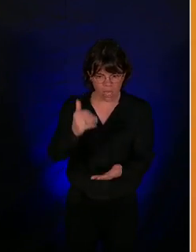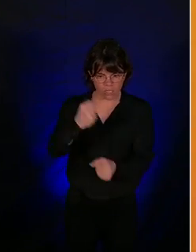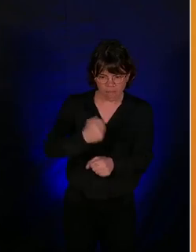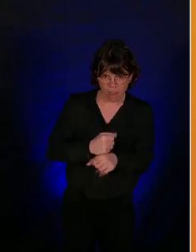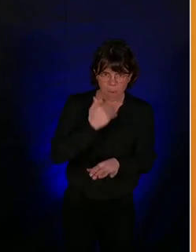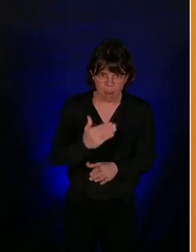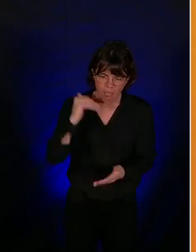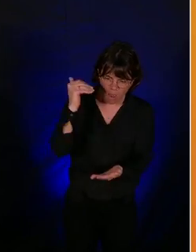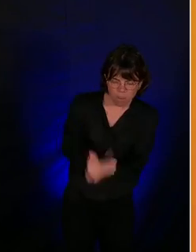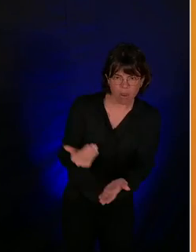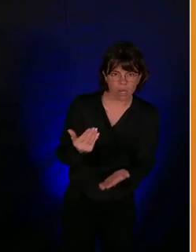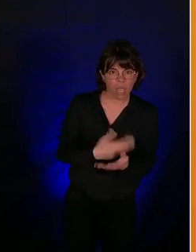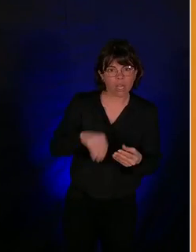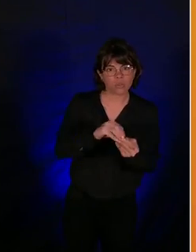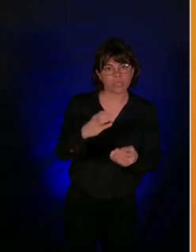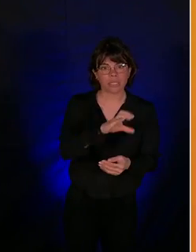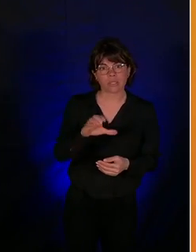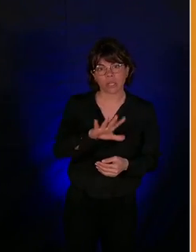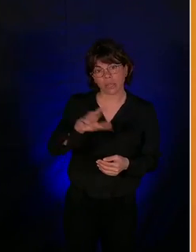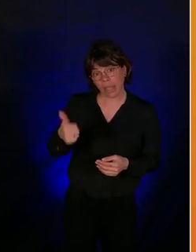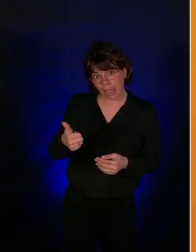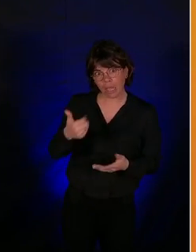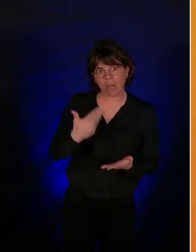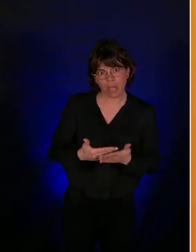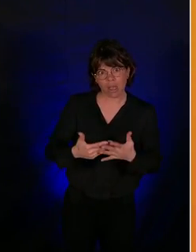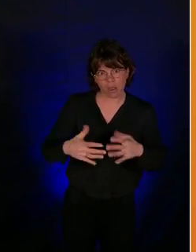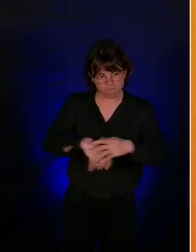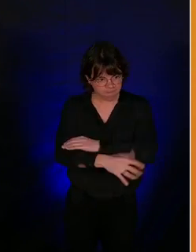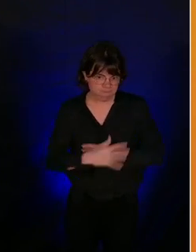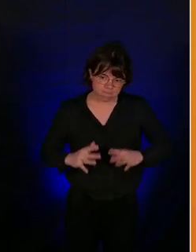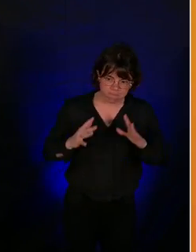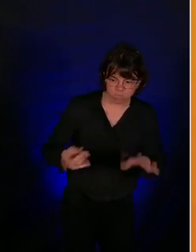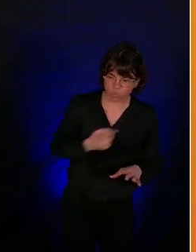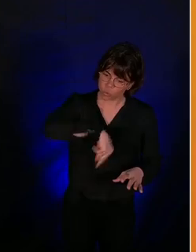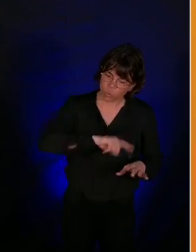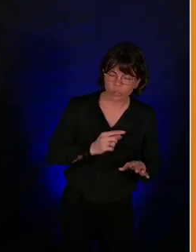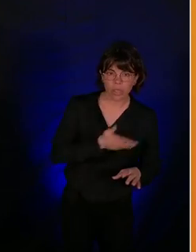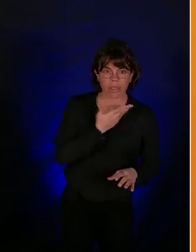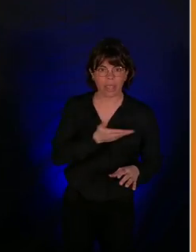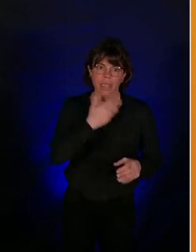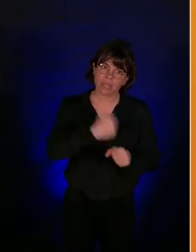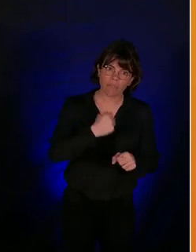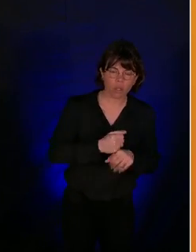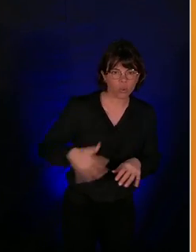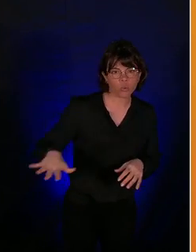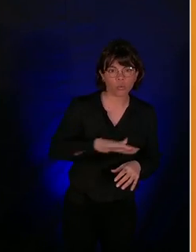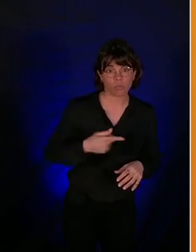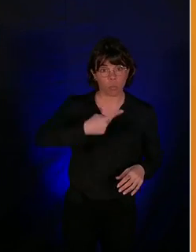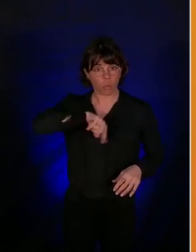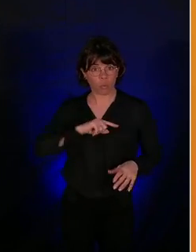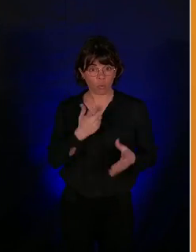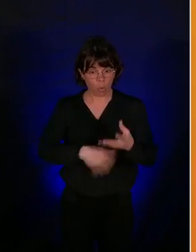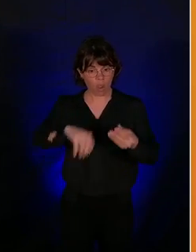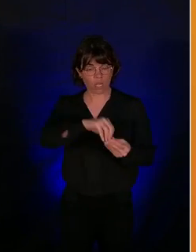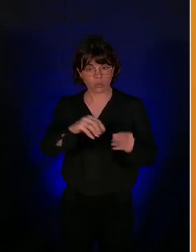c'est un ajout au 551 qui parle lui des mobilisations et des convergences d'intérêt entre travailleurs et donc pour nous il agit de